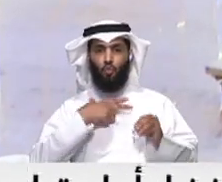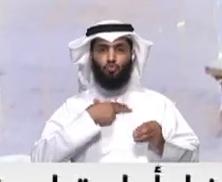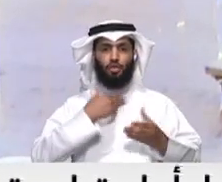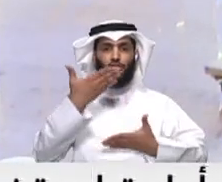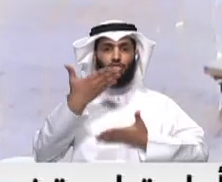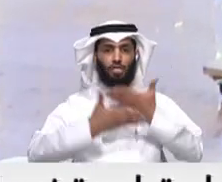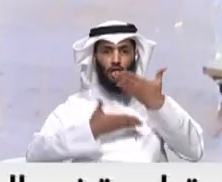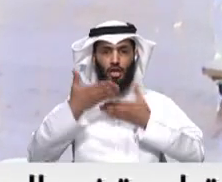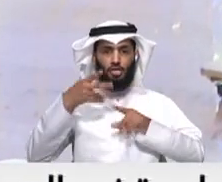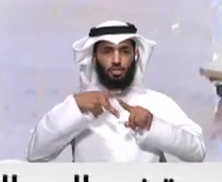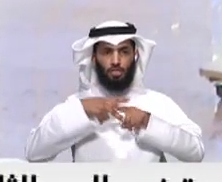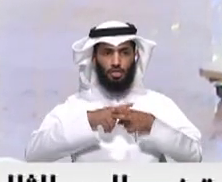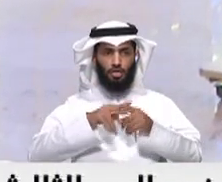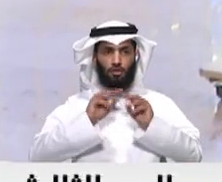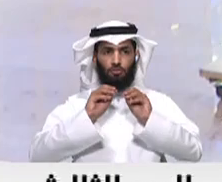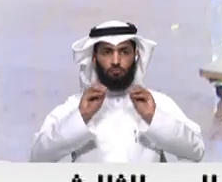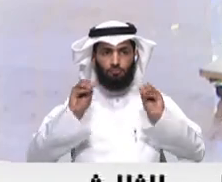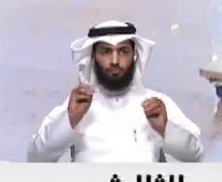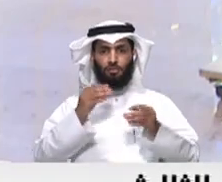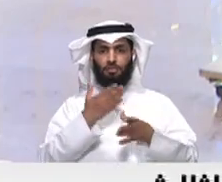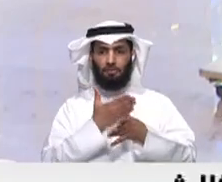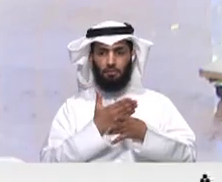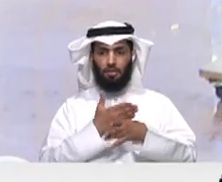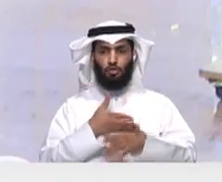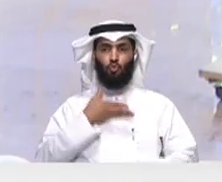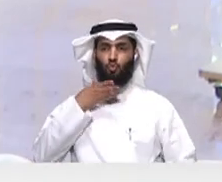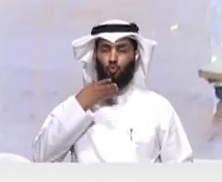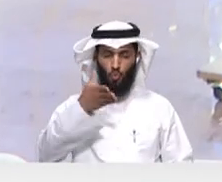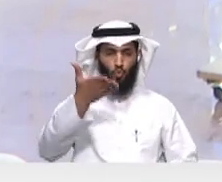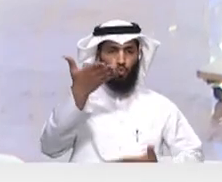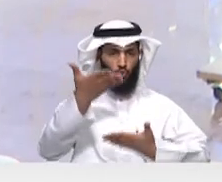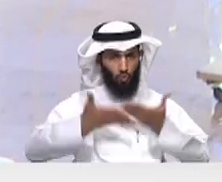والصناعه لاخواننا المرتادين الاسواق